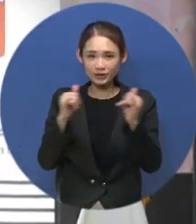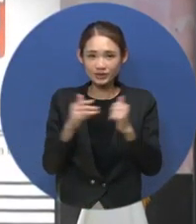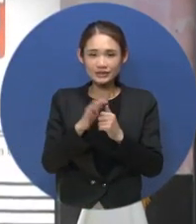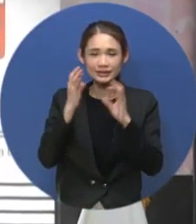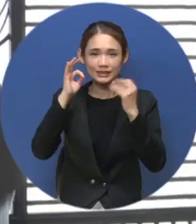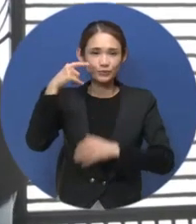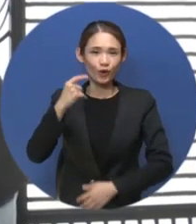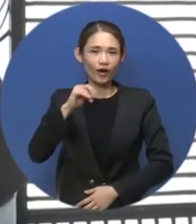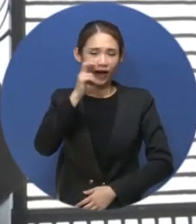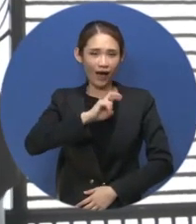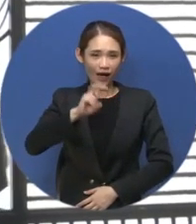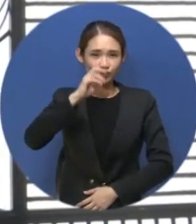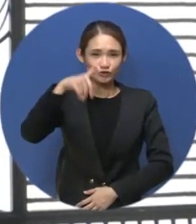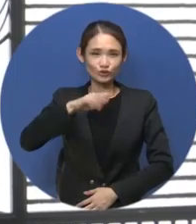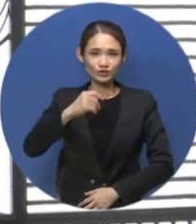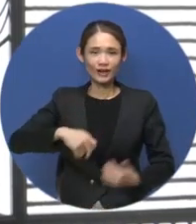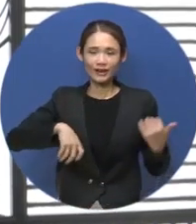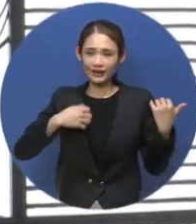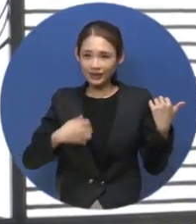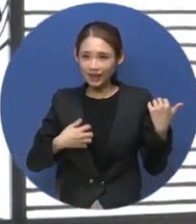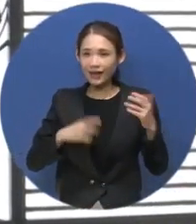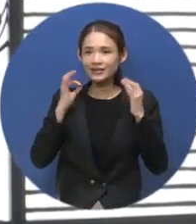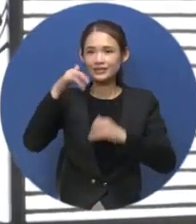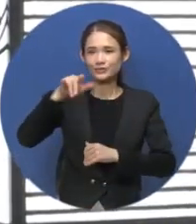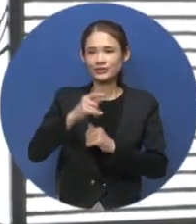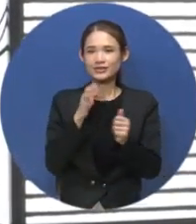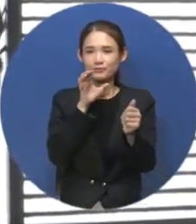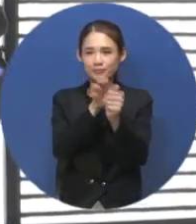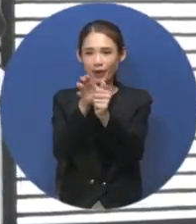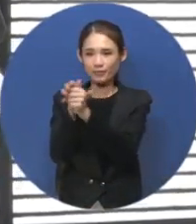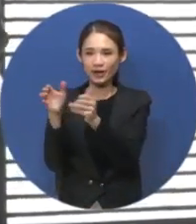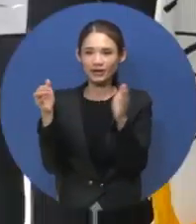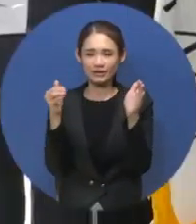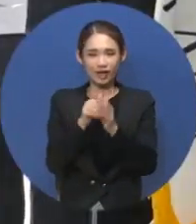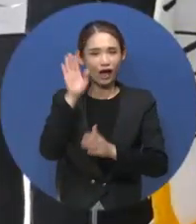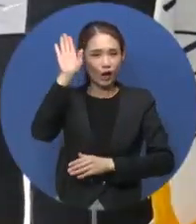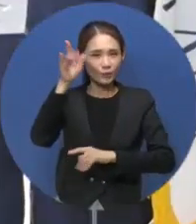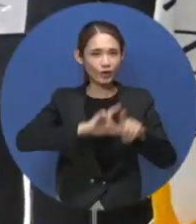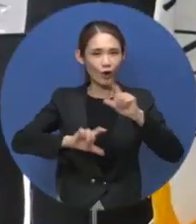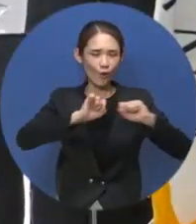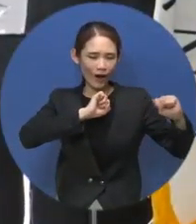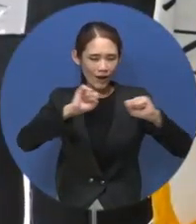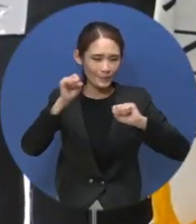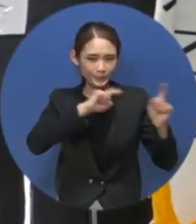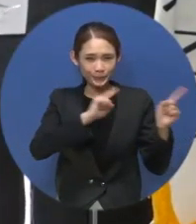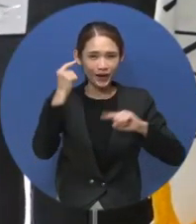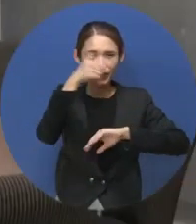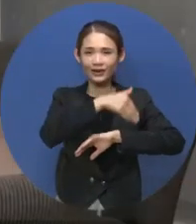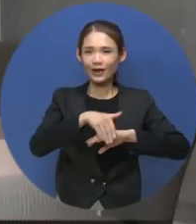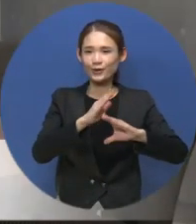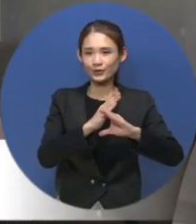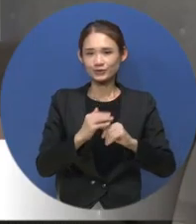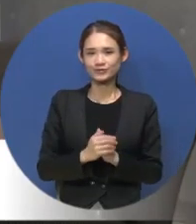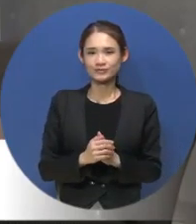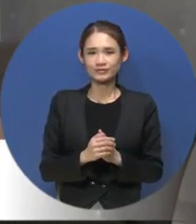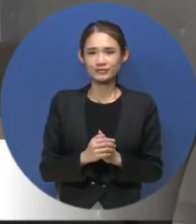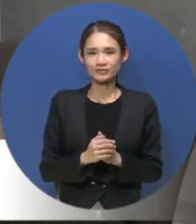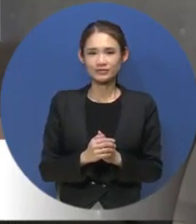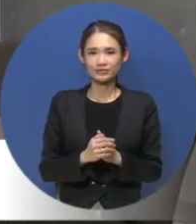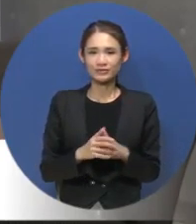끼를 발굴해서 꿈을 만들어주자는 그런 목표를 가지고 출범한 단체입니다. 홍보대사 위촉식에는 뮤지컬